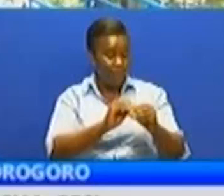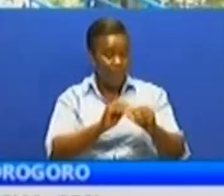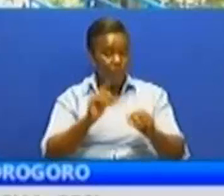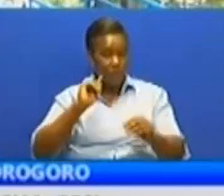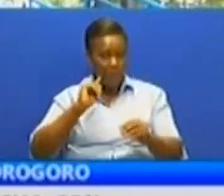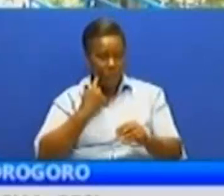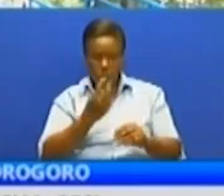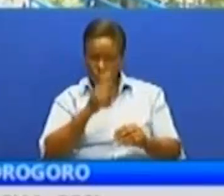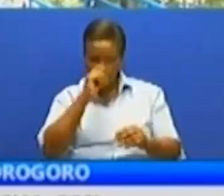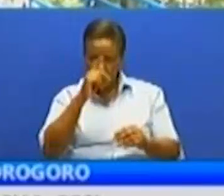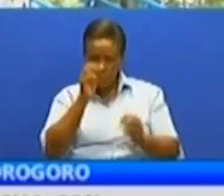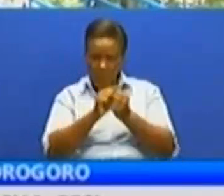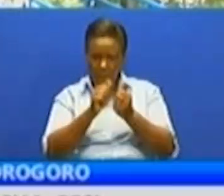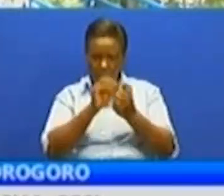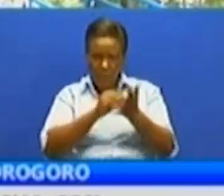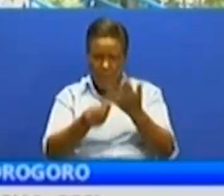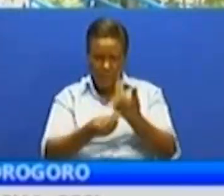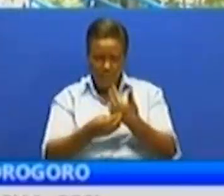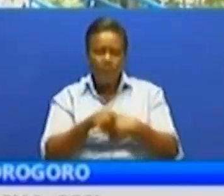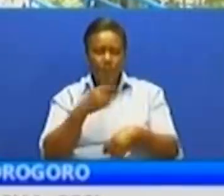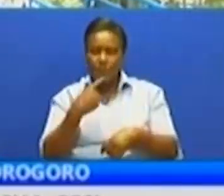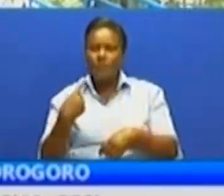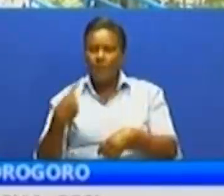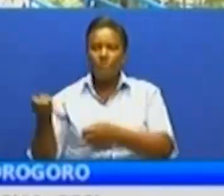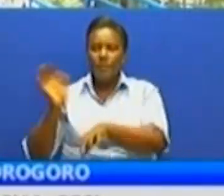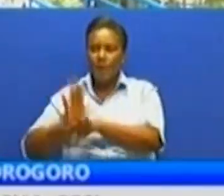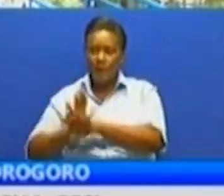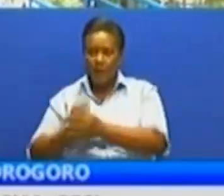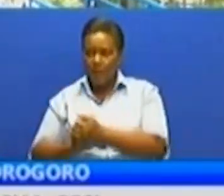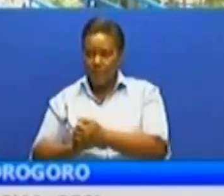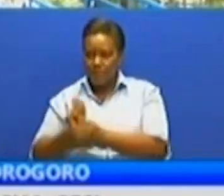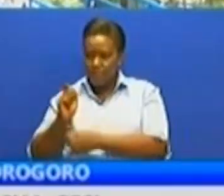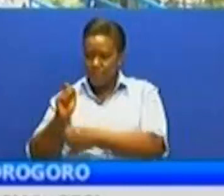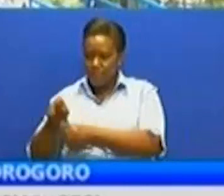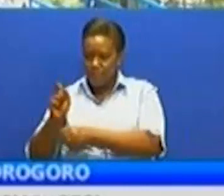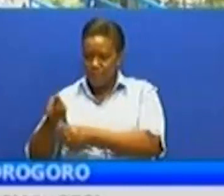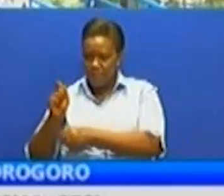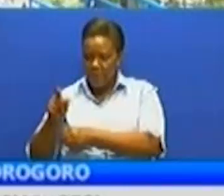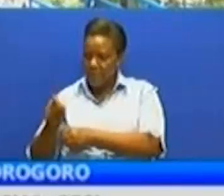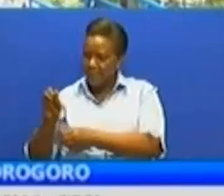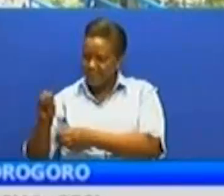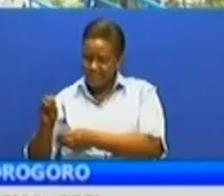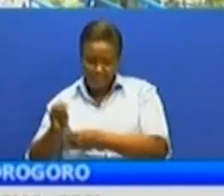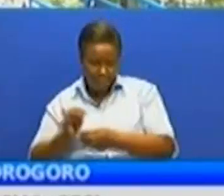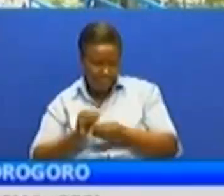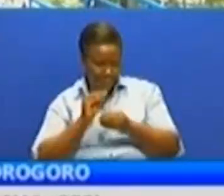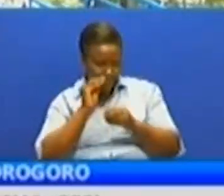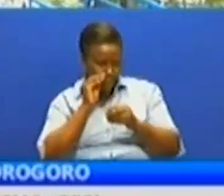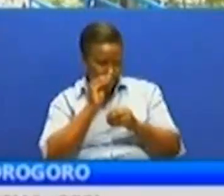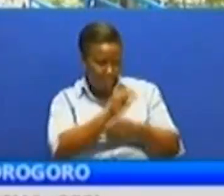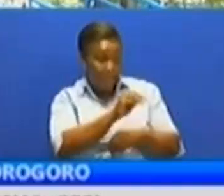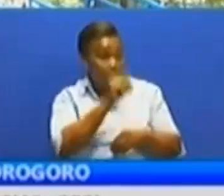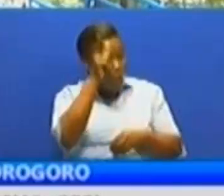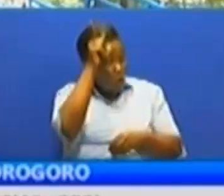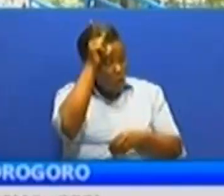ambaye ni ng'ombe jike anahitaji kupandishwa. Deni mtaalamu anachukua hizo mbegu zikiwa kwenye liquid nitrogen, anaenda kwa huyo